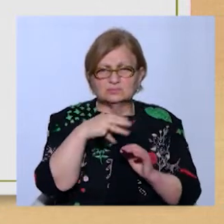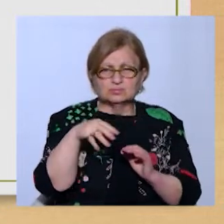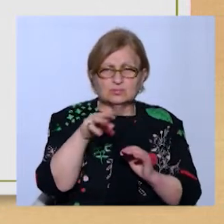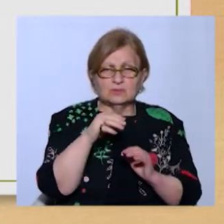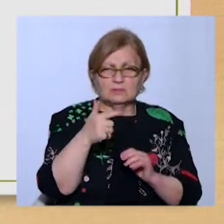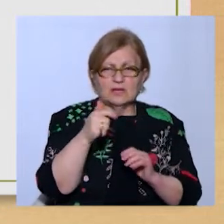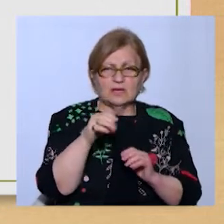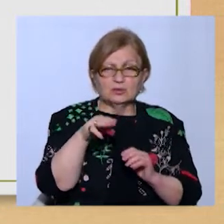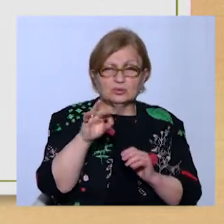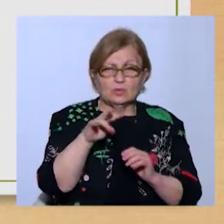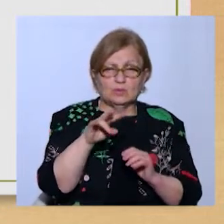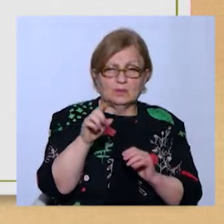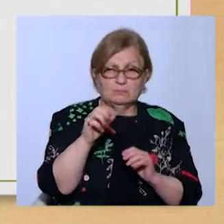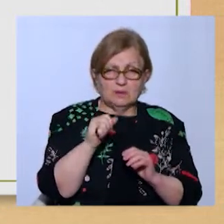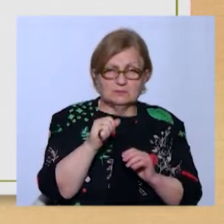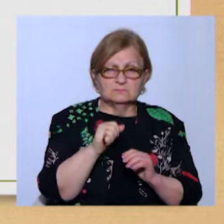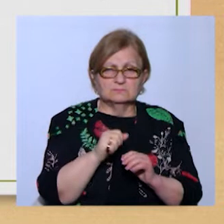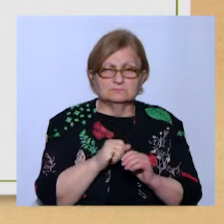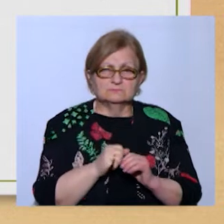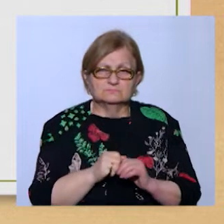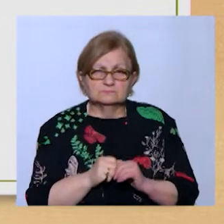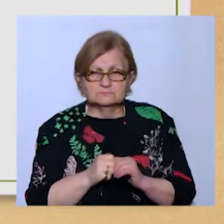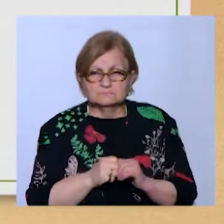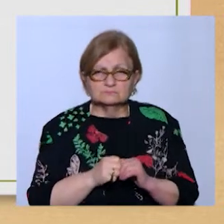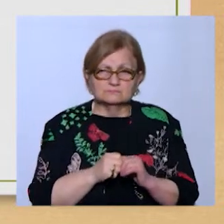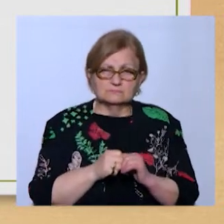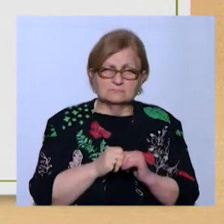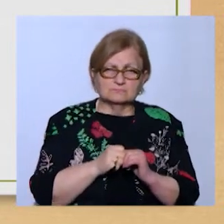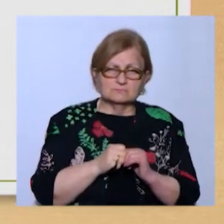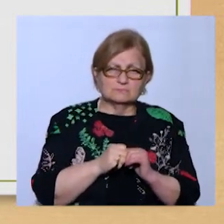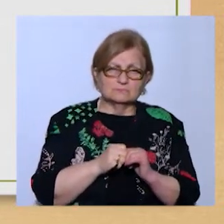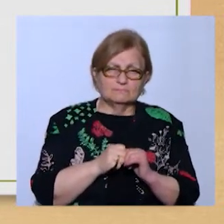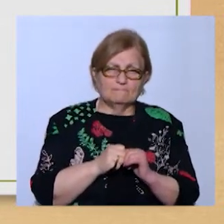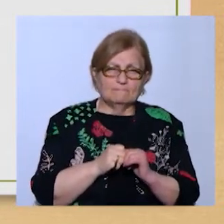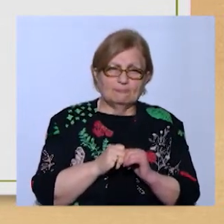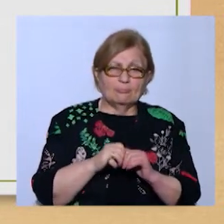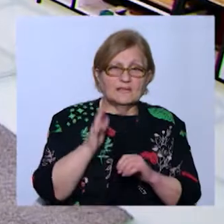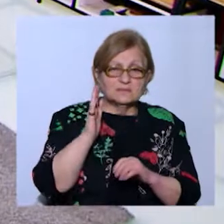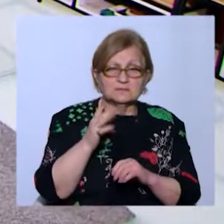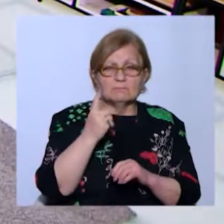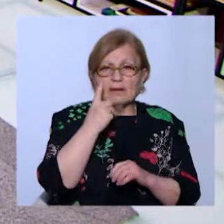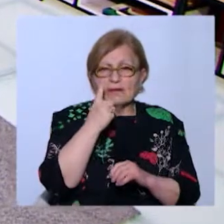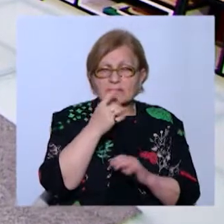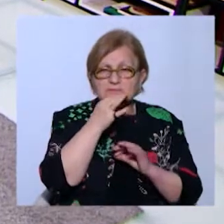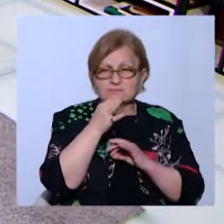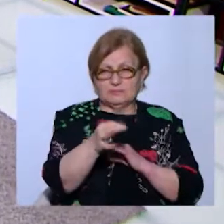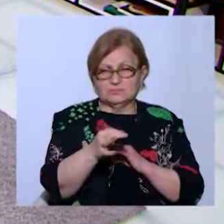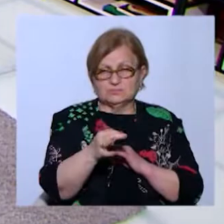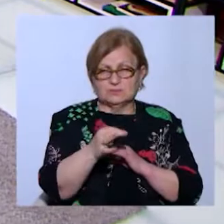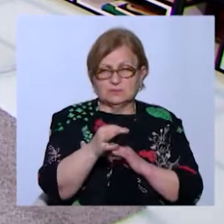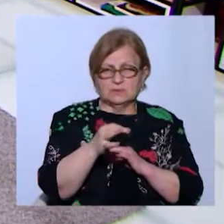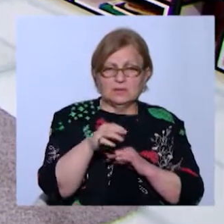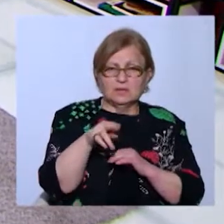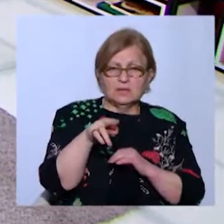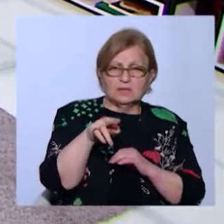ხარისხად x + 4a კვადრატ + 8a + 3 უდრის განტოლებას ექნება ერთი ამონახსნი. პარამეტრიანი